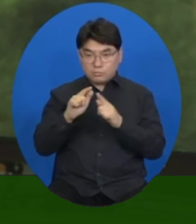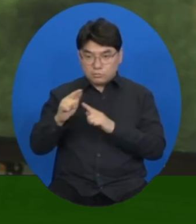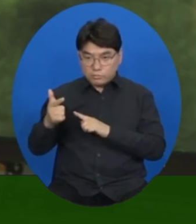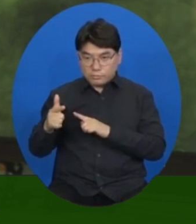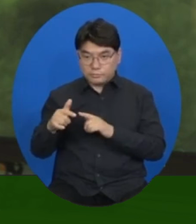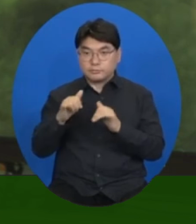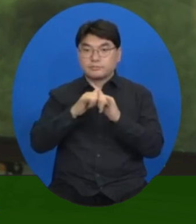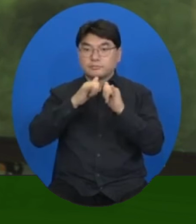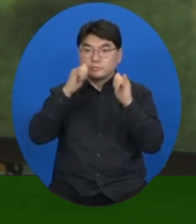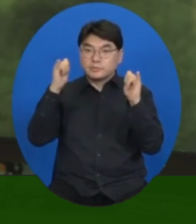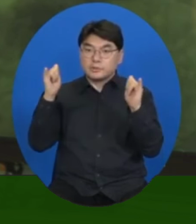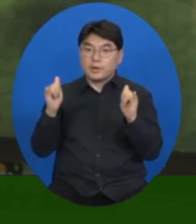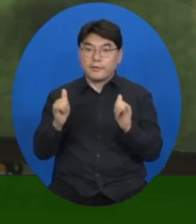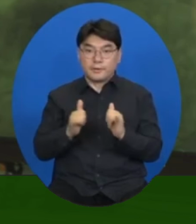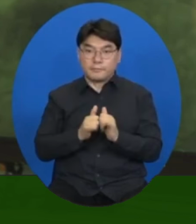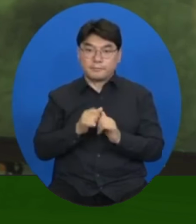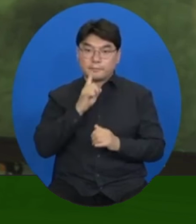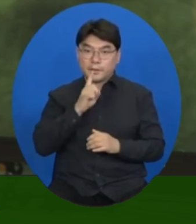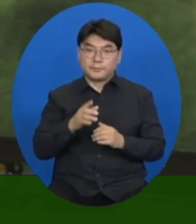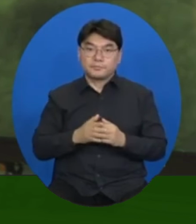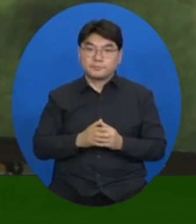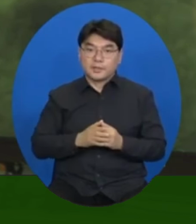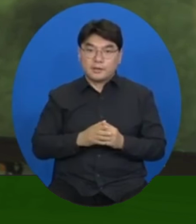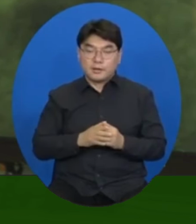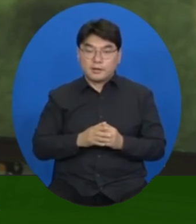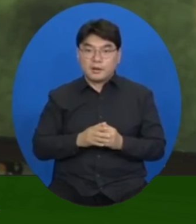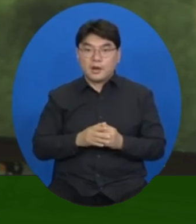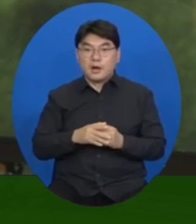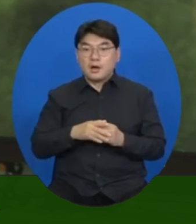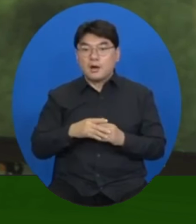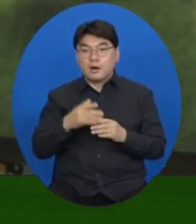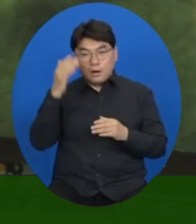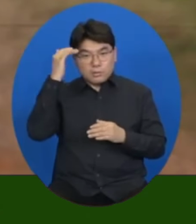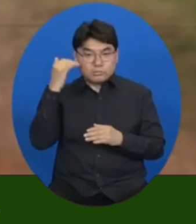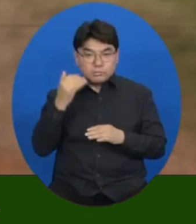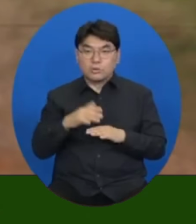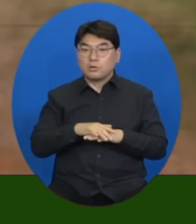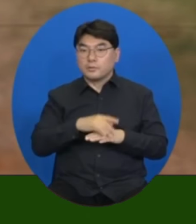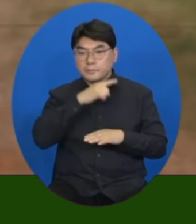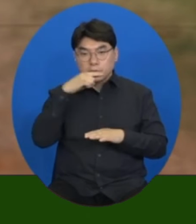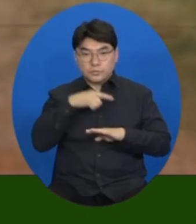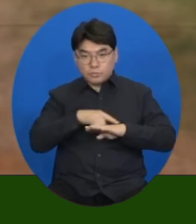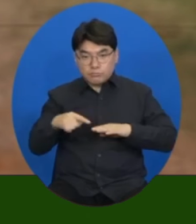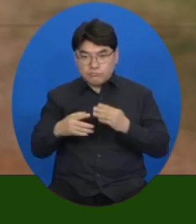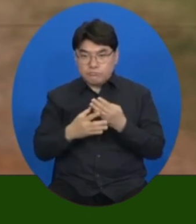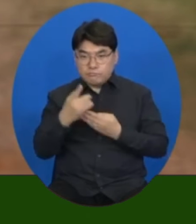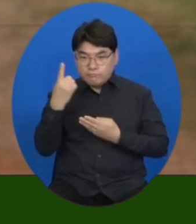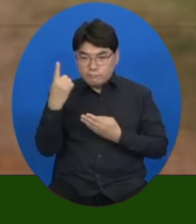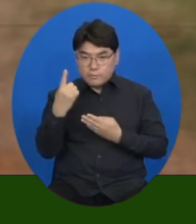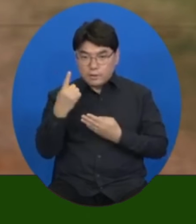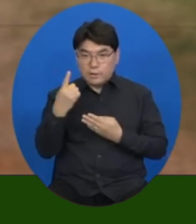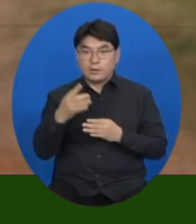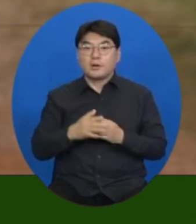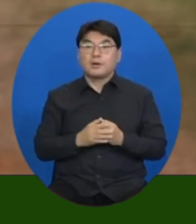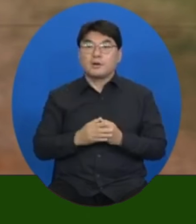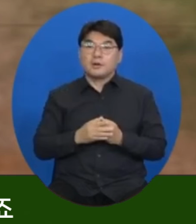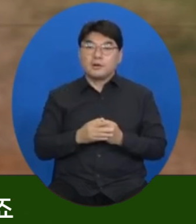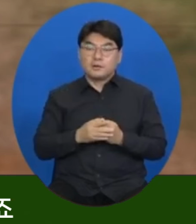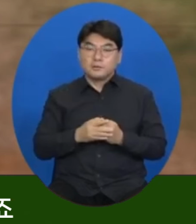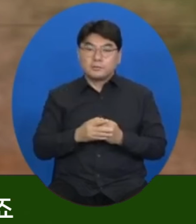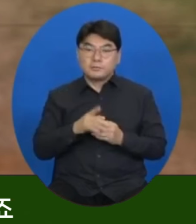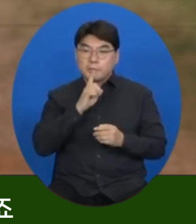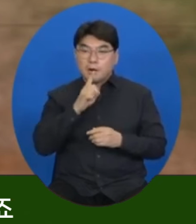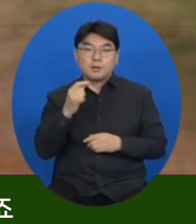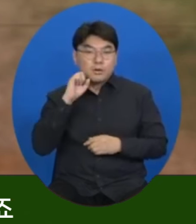어 예를 들어서 더 이상 이제 한국도 단일민족 국가라고 부르기에는 점차 어려운 나라가 되어 가고 있습니다